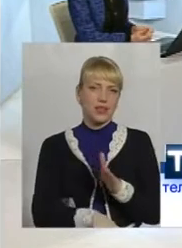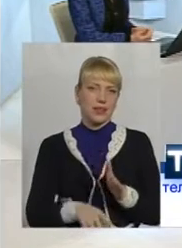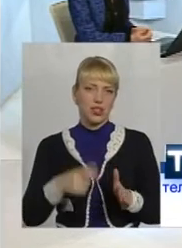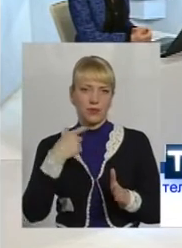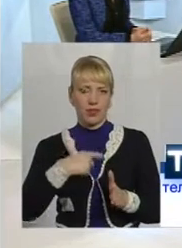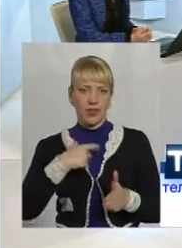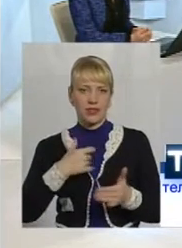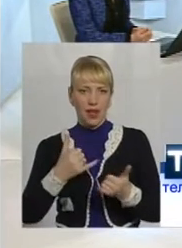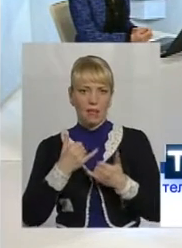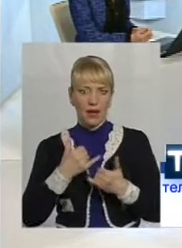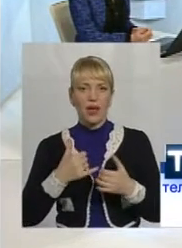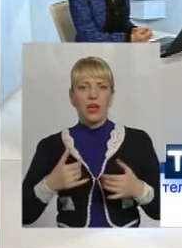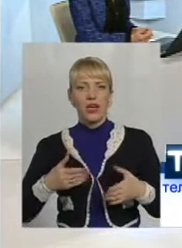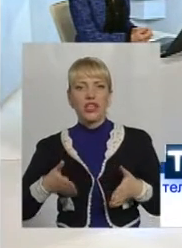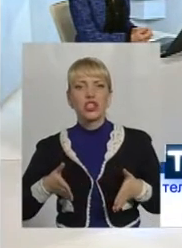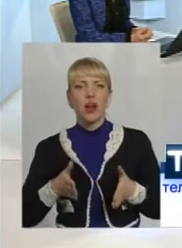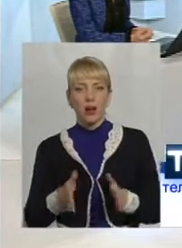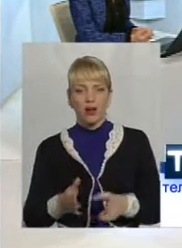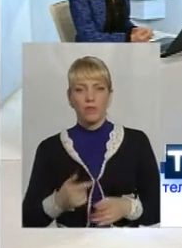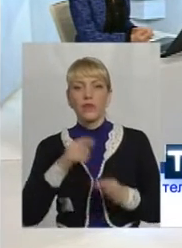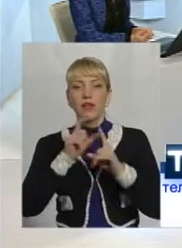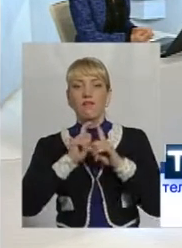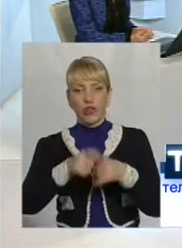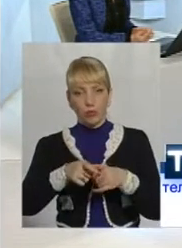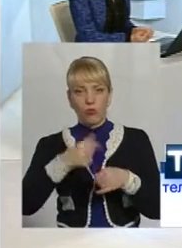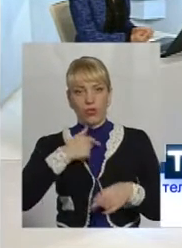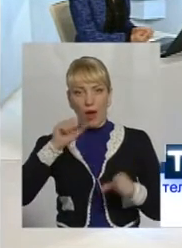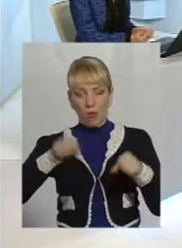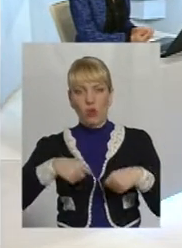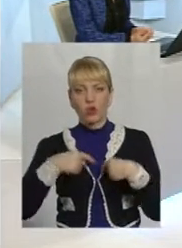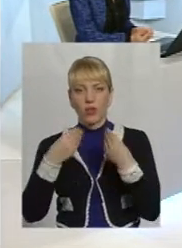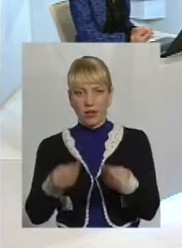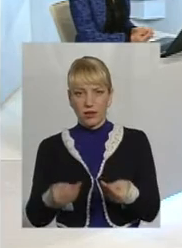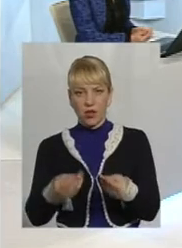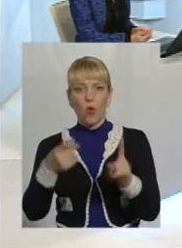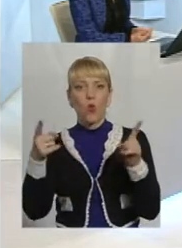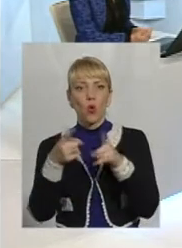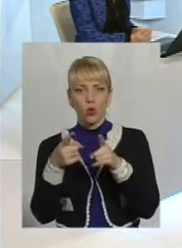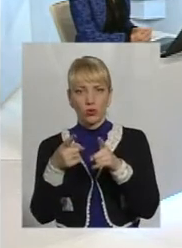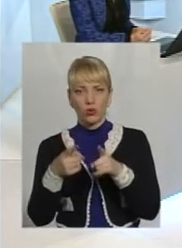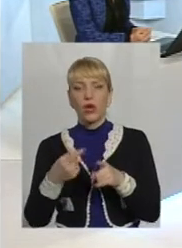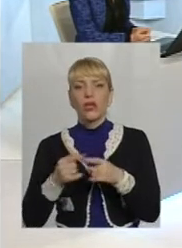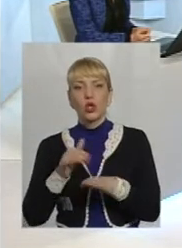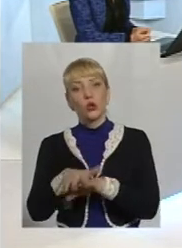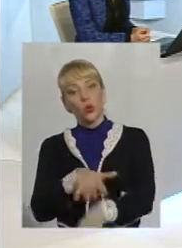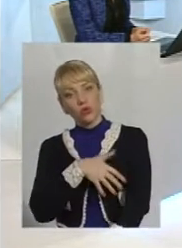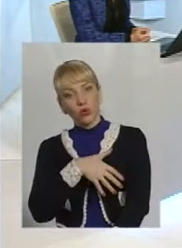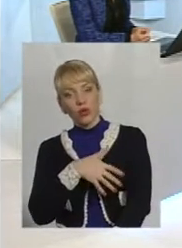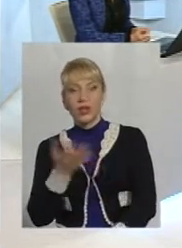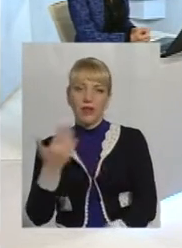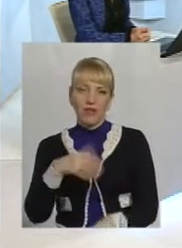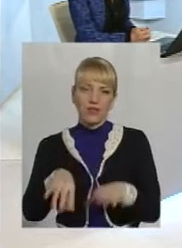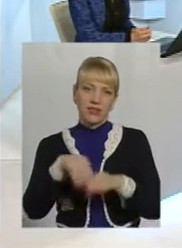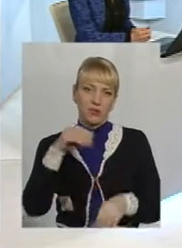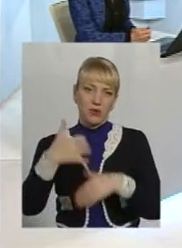шляхом? Відповідь я можу дати дуже коротку і дуже довгу. Давайте виберемо